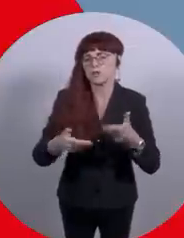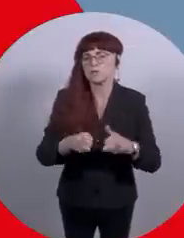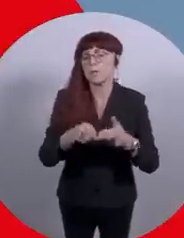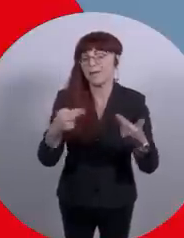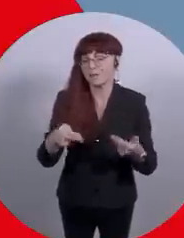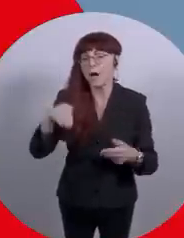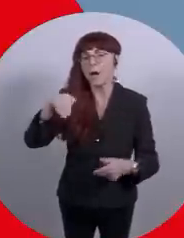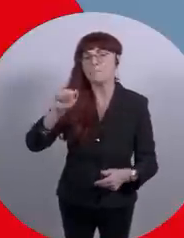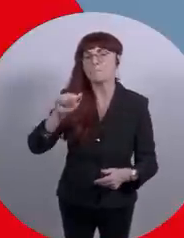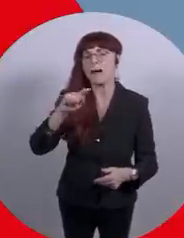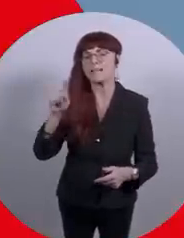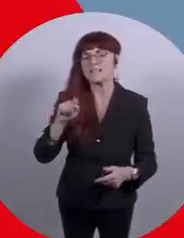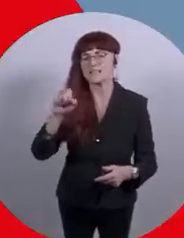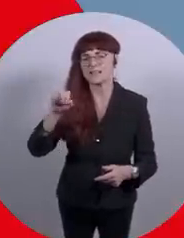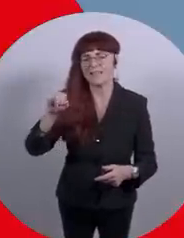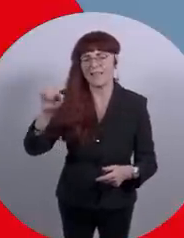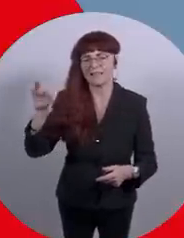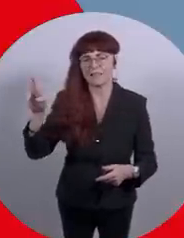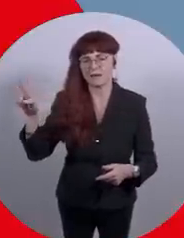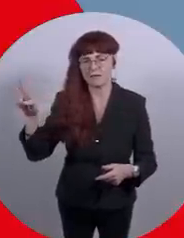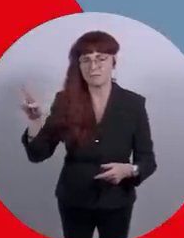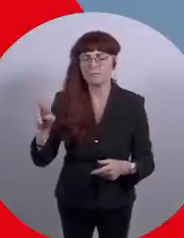herzlich willkommen